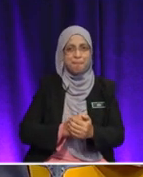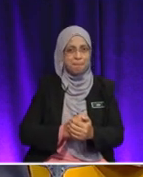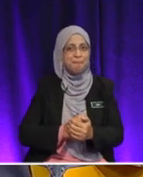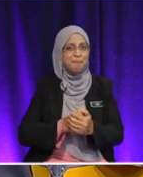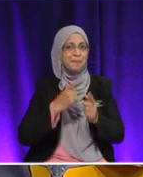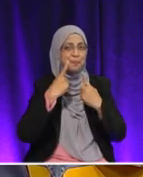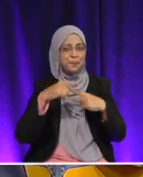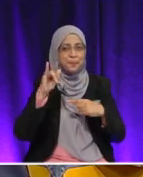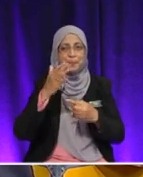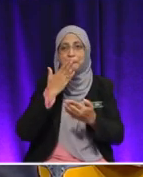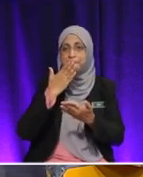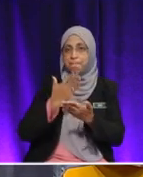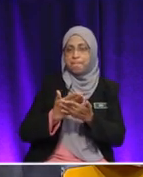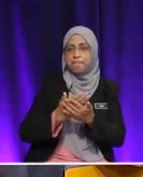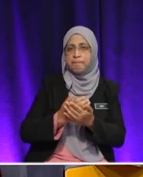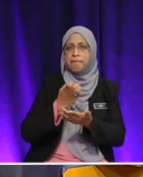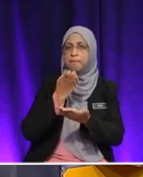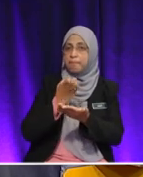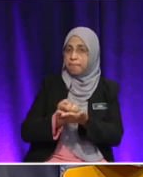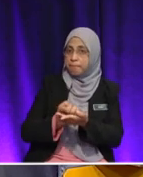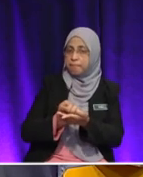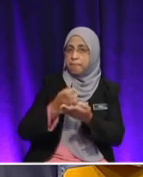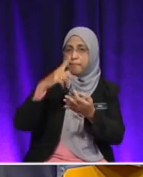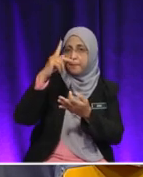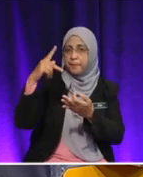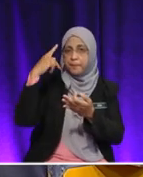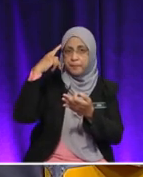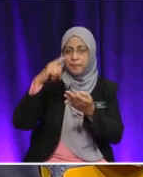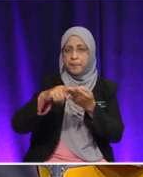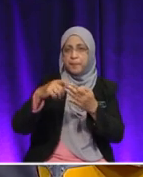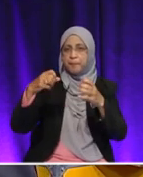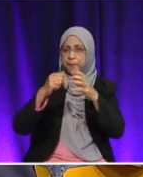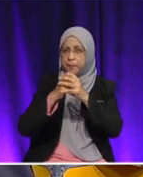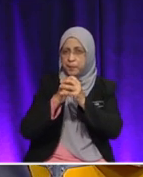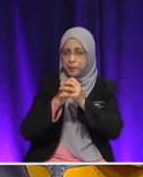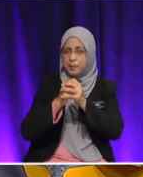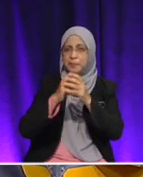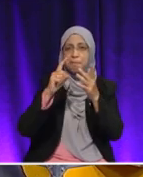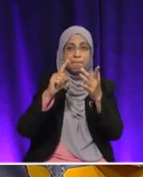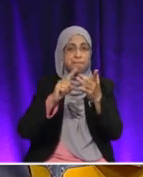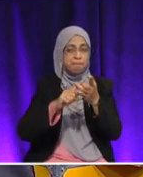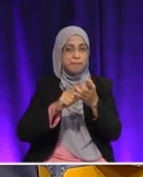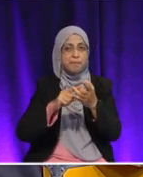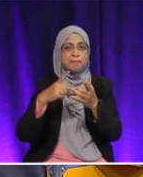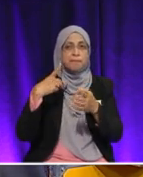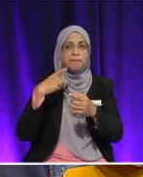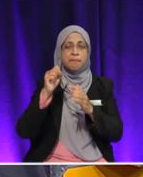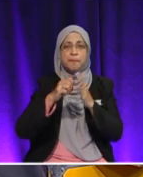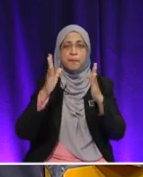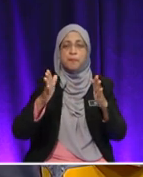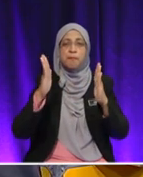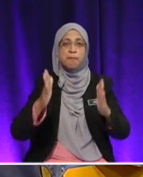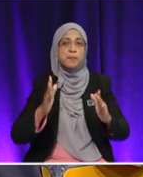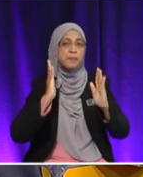semua aspek-aspek dimana ekonomi negara politik perpaduan sebagai seorang warga negara Malaysia kita perlu mengikut